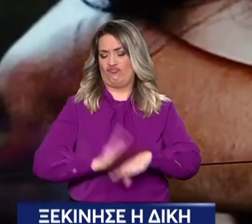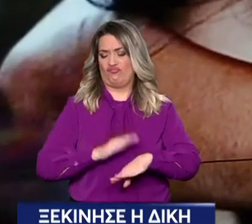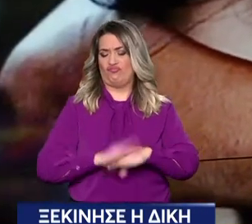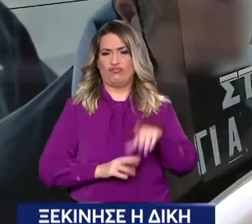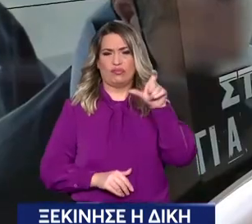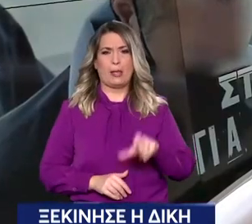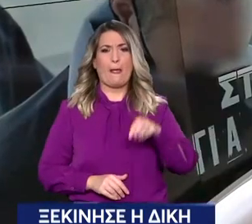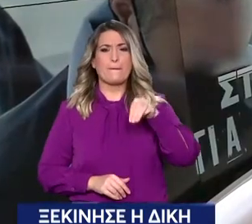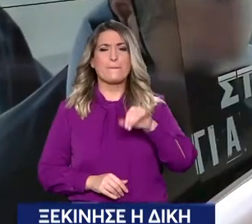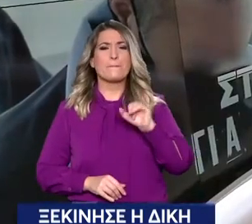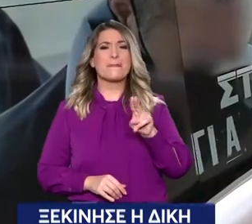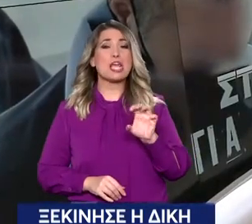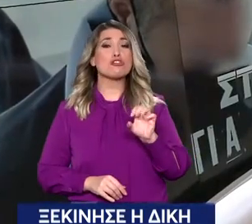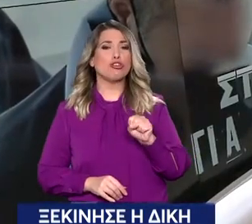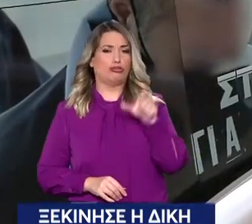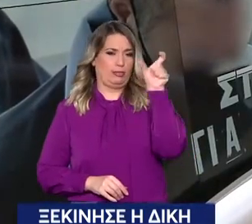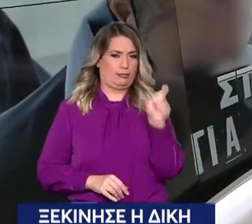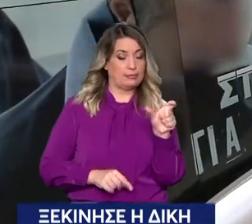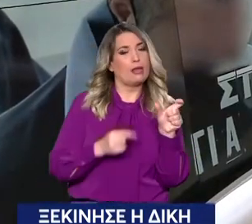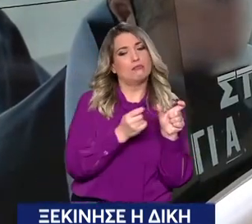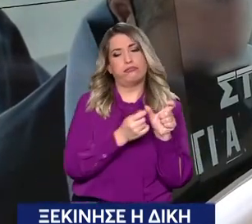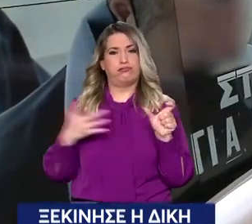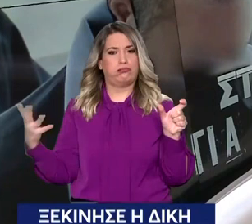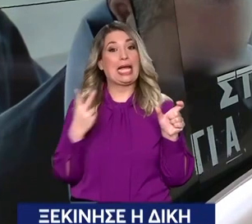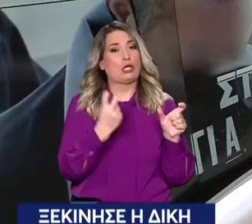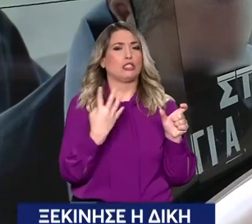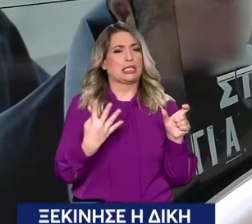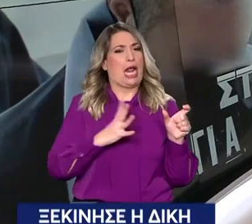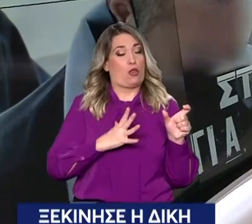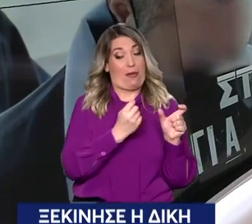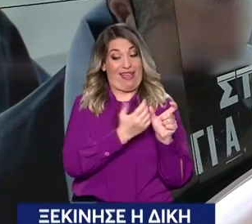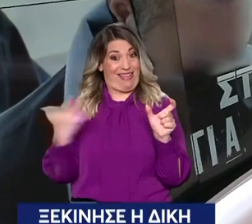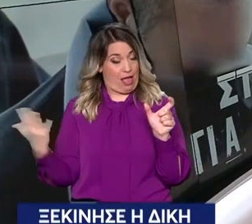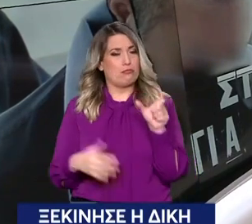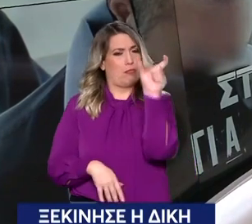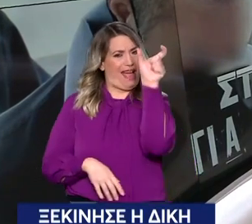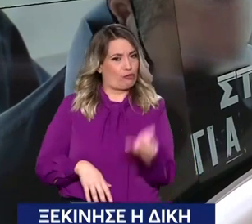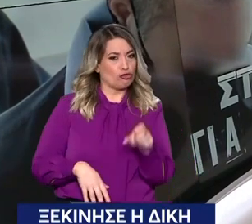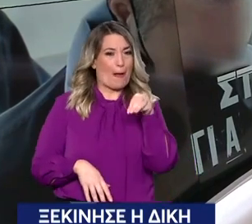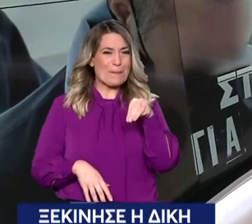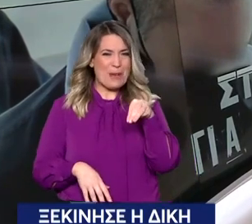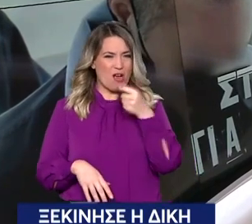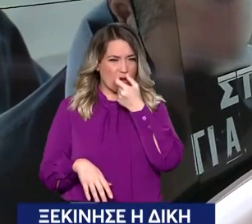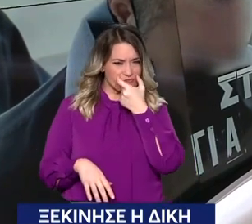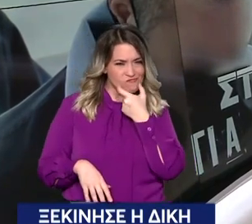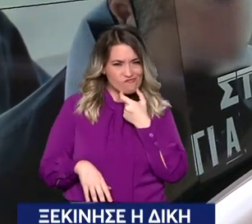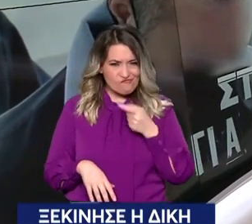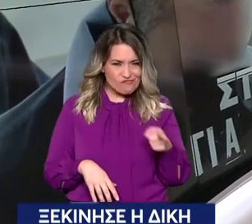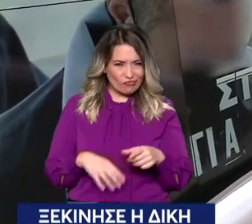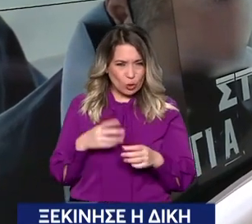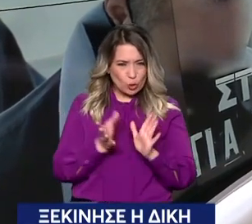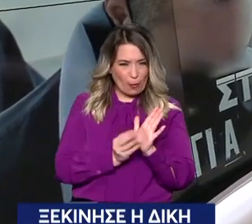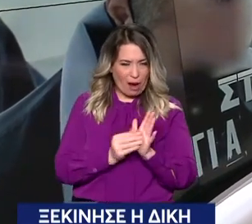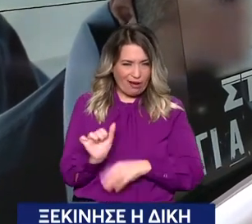24 συνολικά οι κατηγορούμενοι ανάμεσά τους είναι και η μητέρα του κοριτσιού υπήρξε πάρα πολύ μεγάλη ένταση στα δικαστήρια σήμερα μόλις